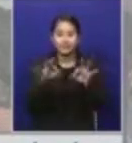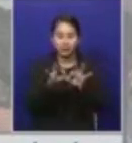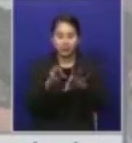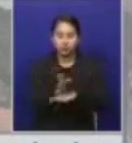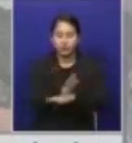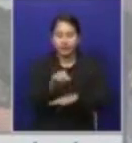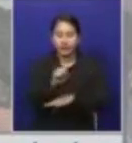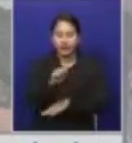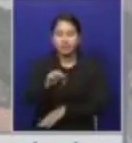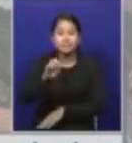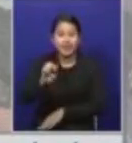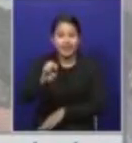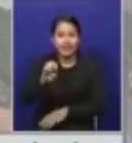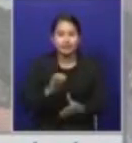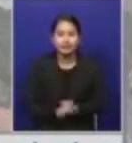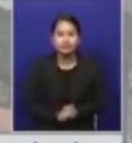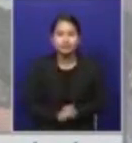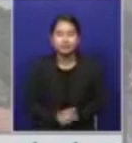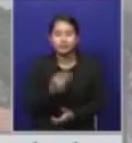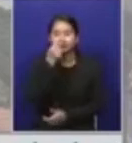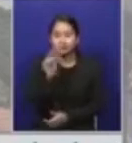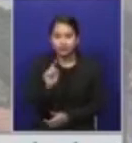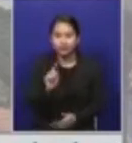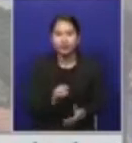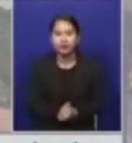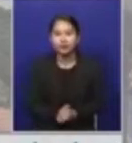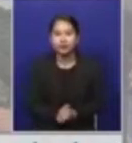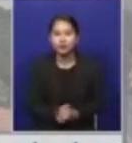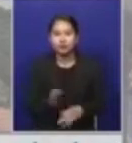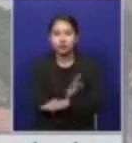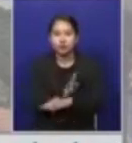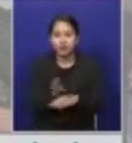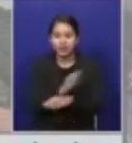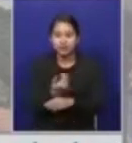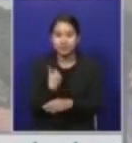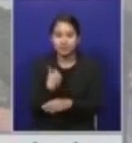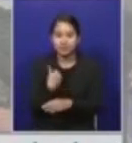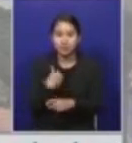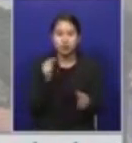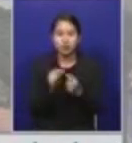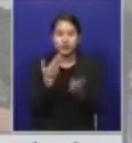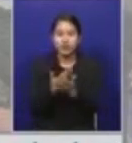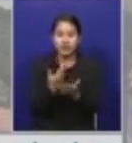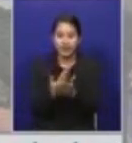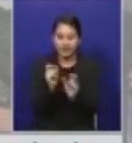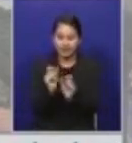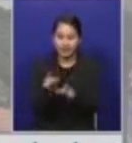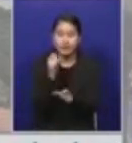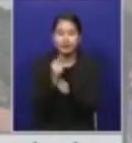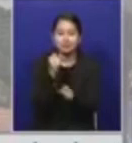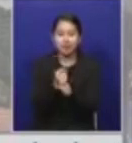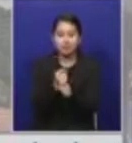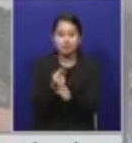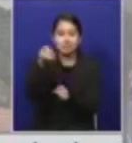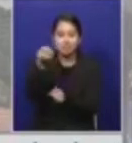SME ต่อเศรษฐกิจไทยนะครับจะเห็นว่า SME มีสัดส่วนการจ้างงานภาคธุรกิจมากที่สุด